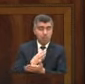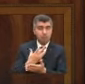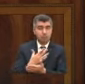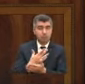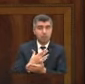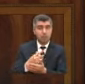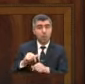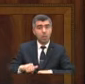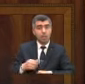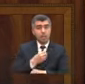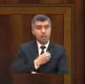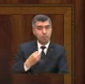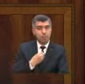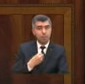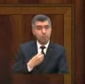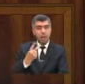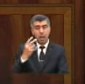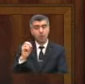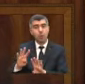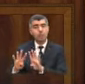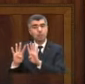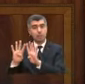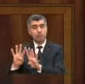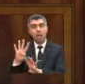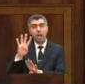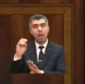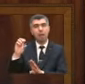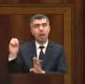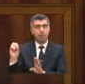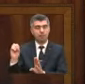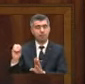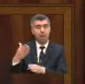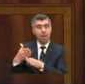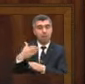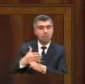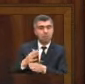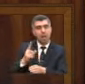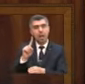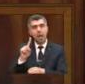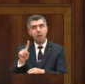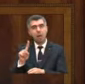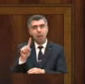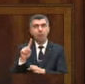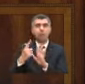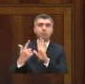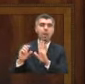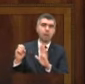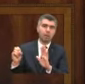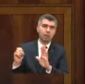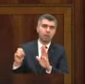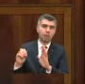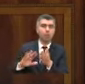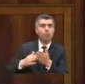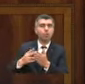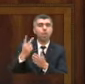المرصدة للصحة منذ سنة 2018 4000 منصب، ومن قبل كانت كتروح بين 1000 و1700 طيلة العشرين